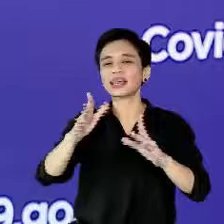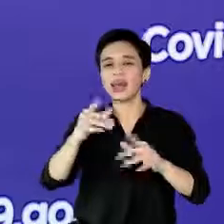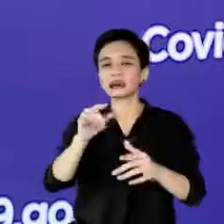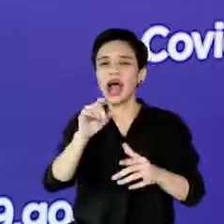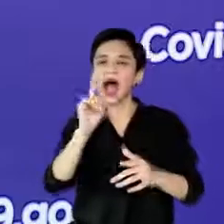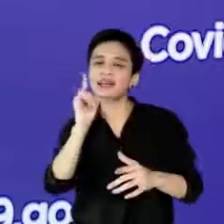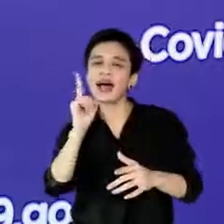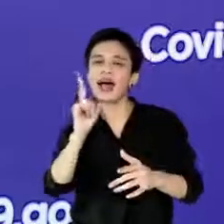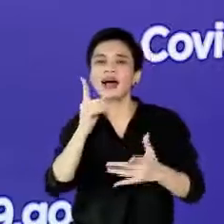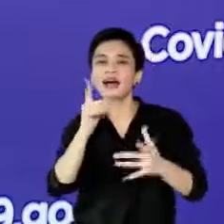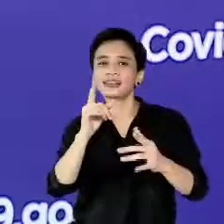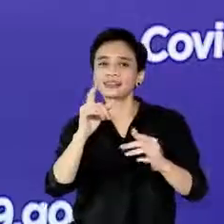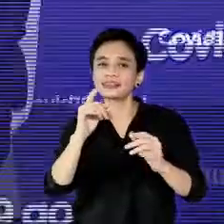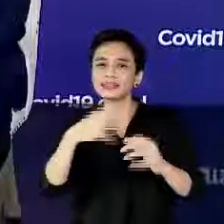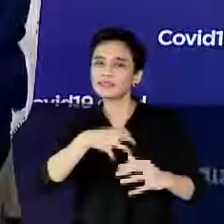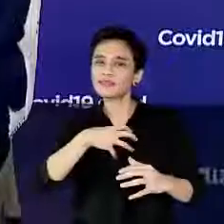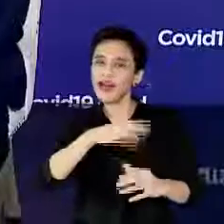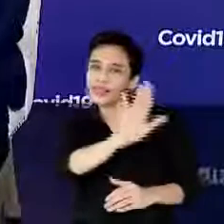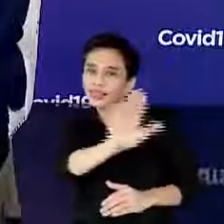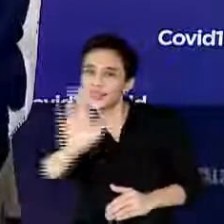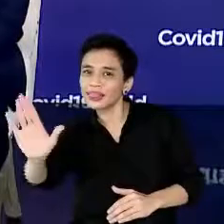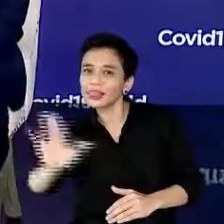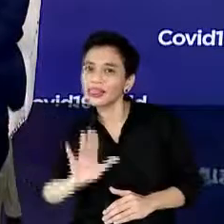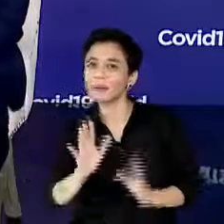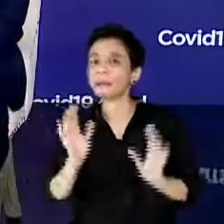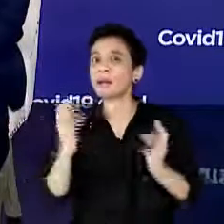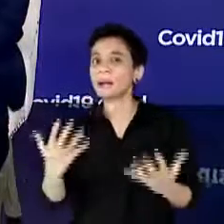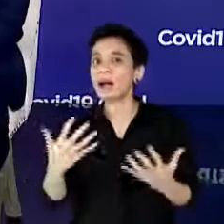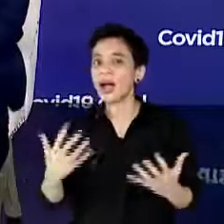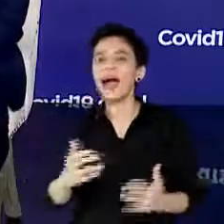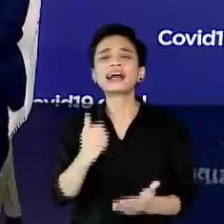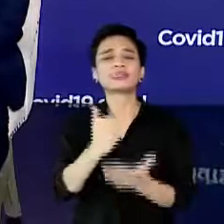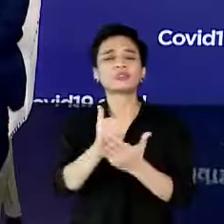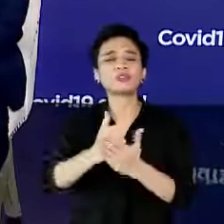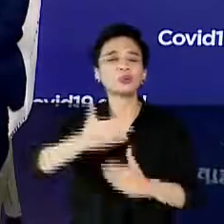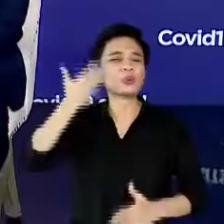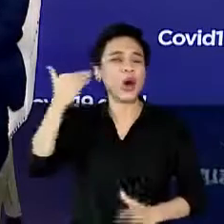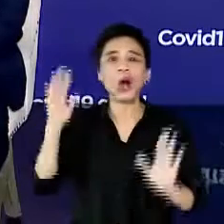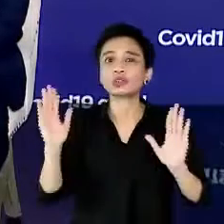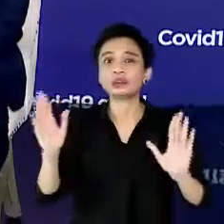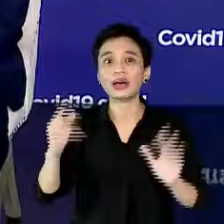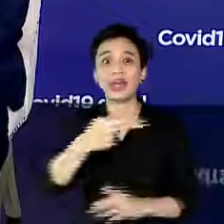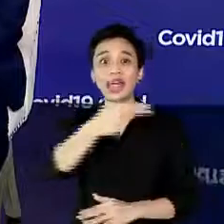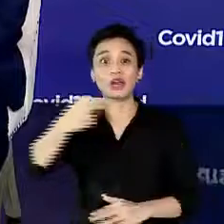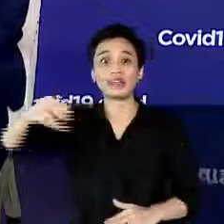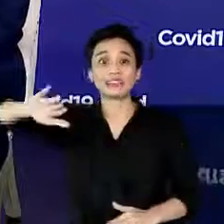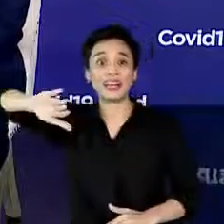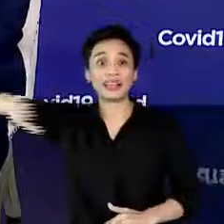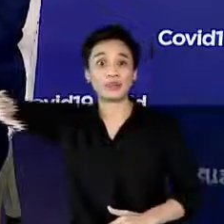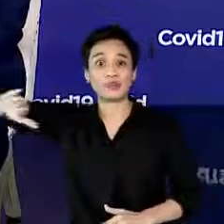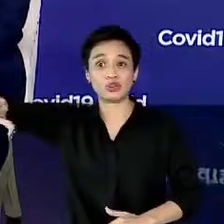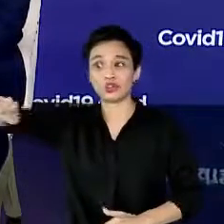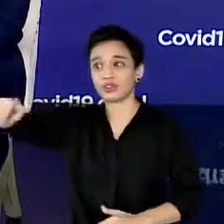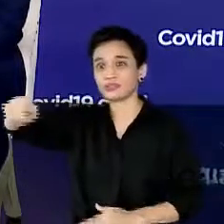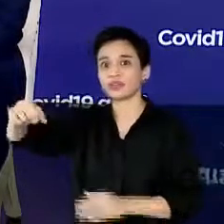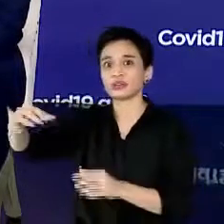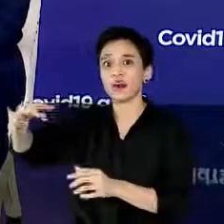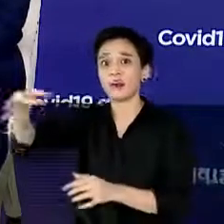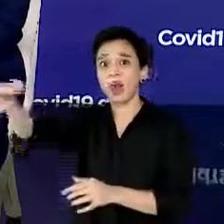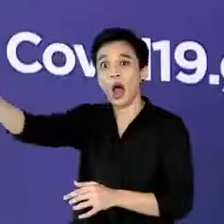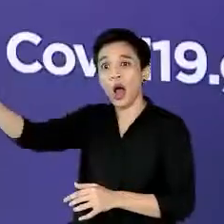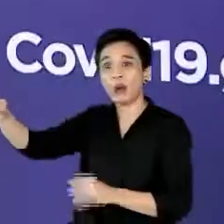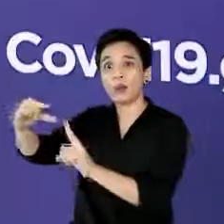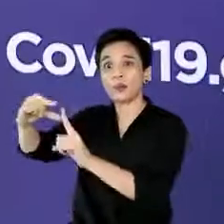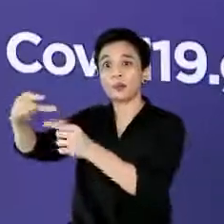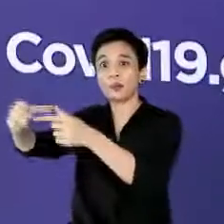pola-polanya Ibu Ya sebenarnya pola-pola itu sudah kita kenali dari awal Hai kalau kita lihat Indonesia Timur daerah-daerah kepulauannya